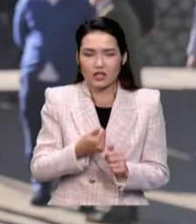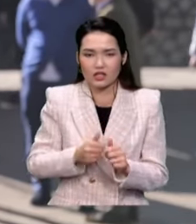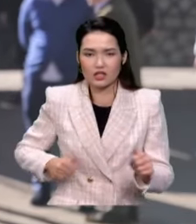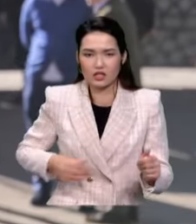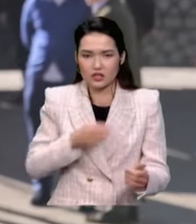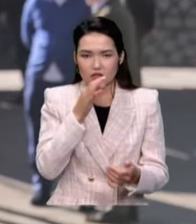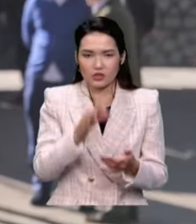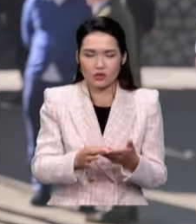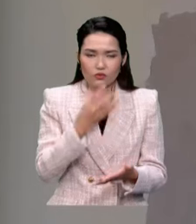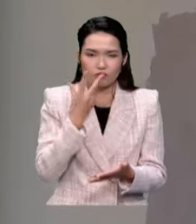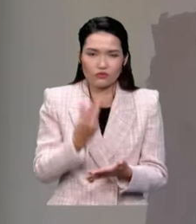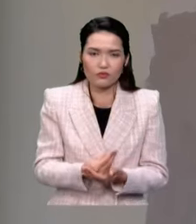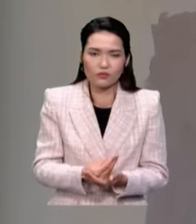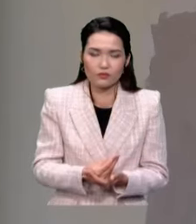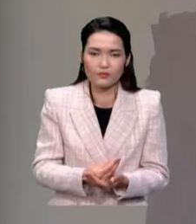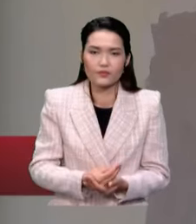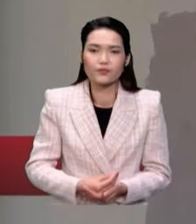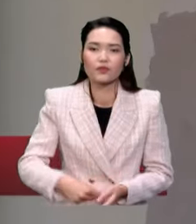всей